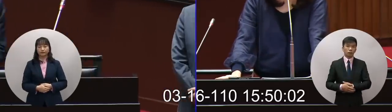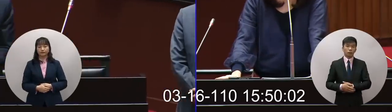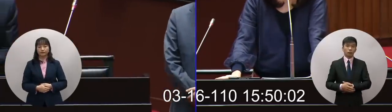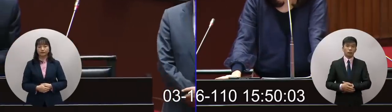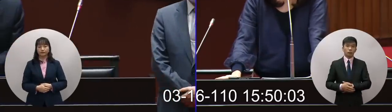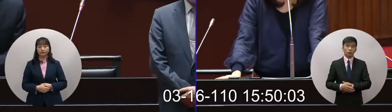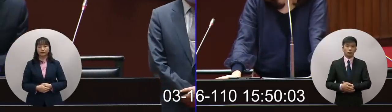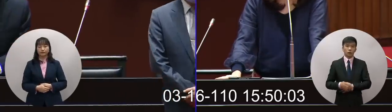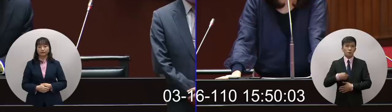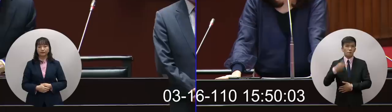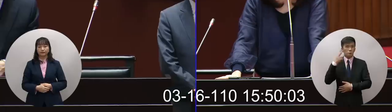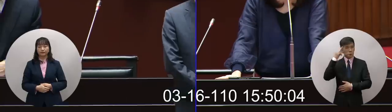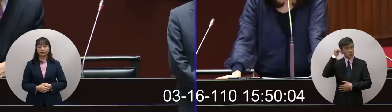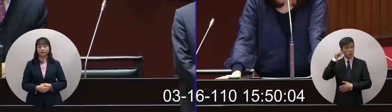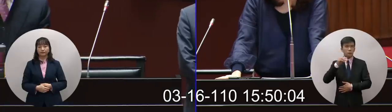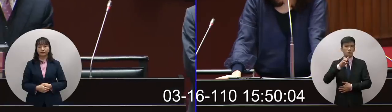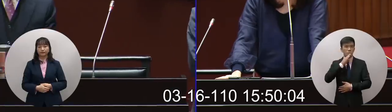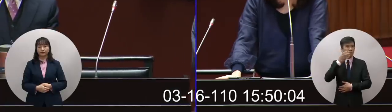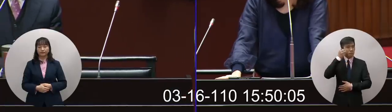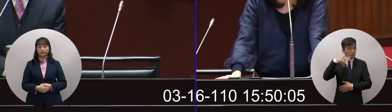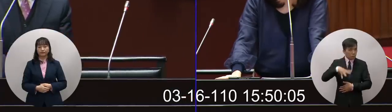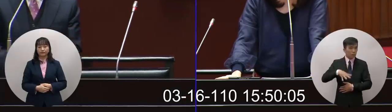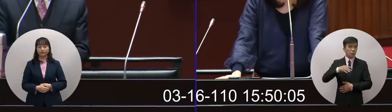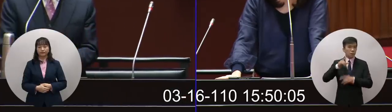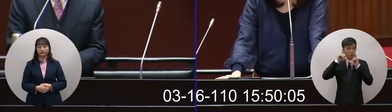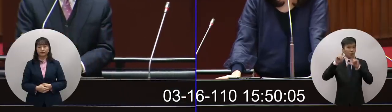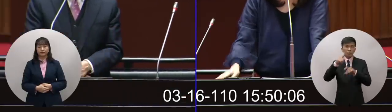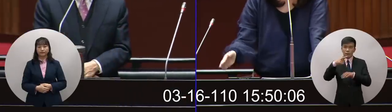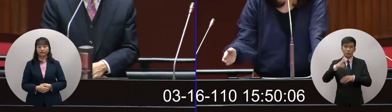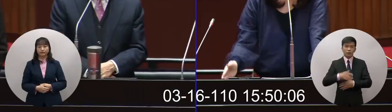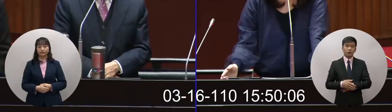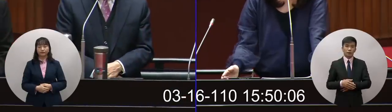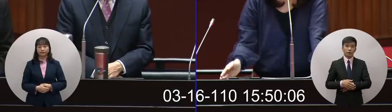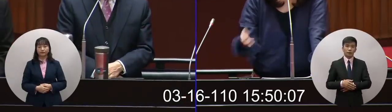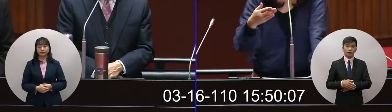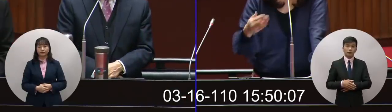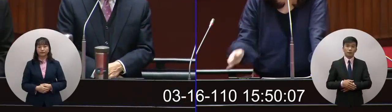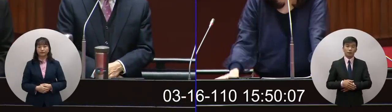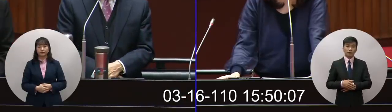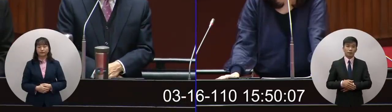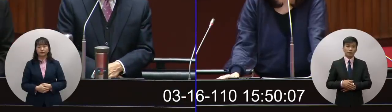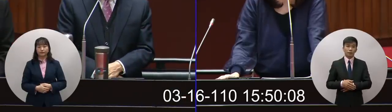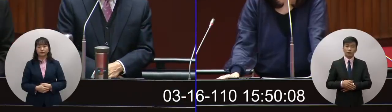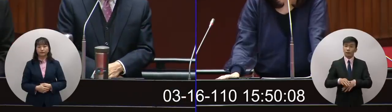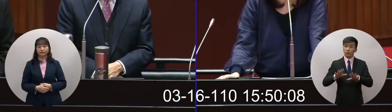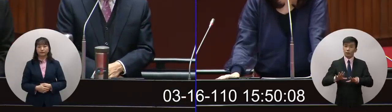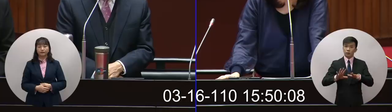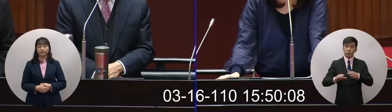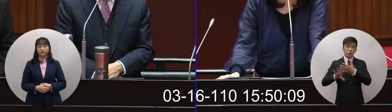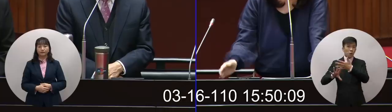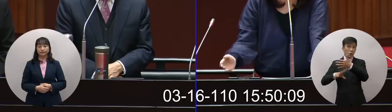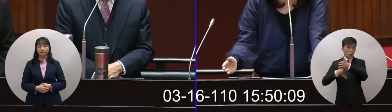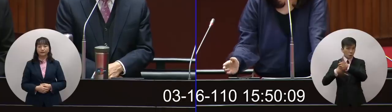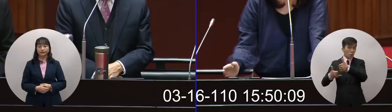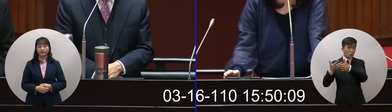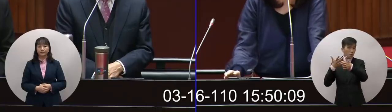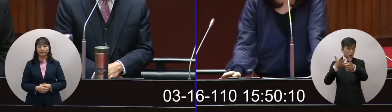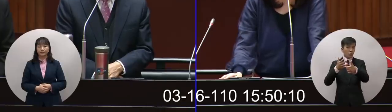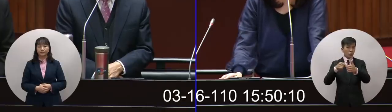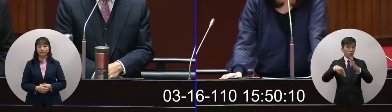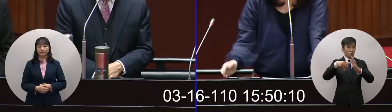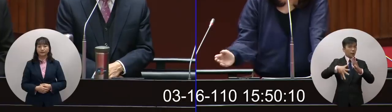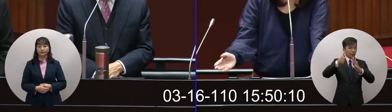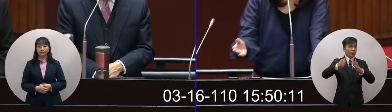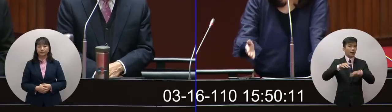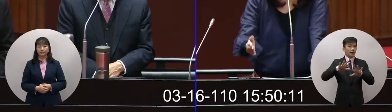这个不是面子问题，也不是输赢问题，这是一个今天才有委员讲说，院长在这样子的一个年